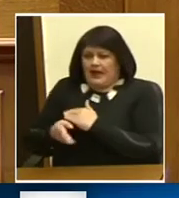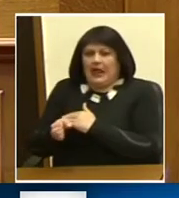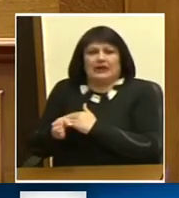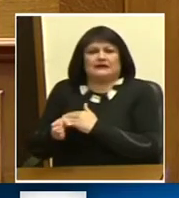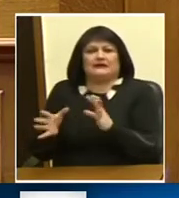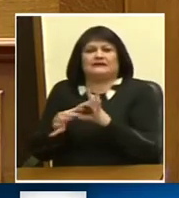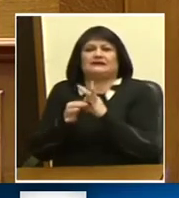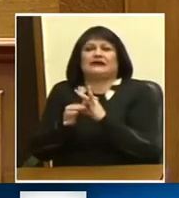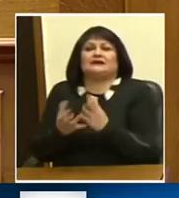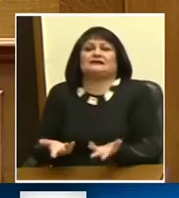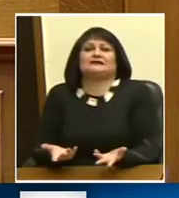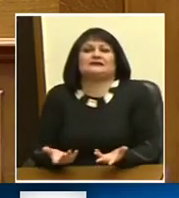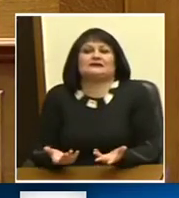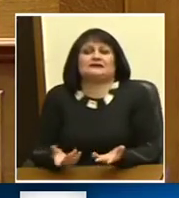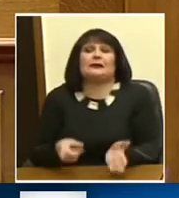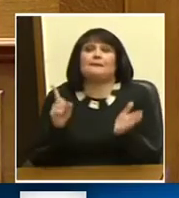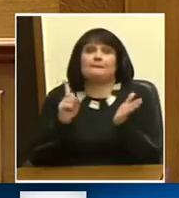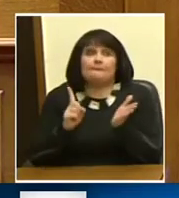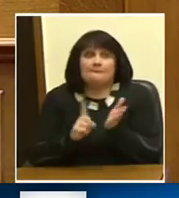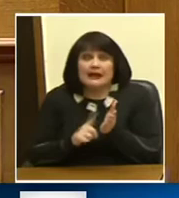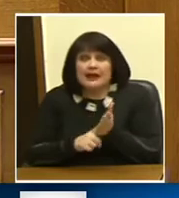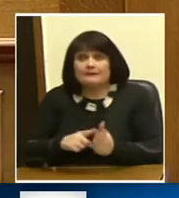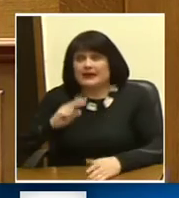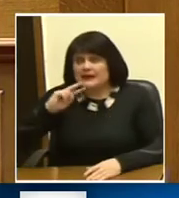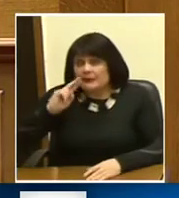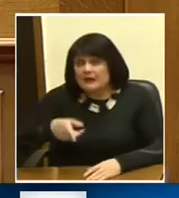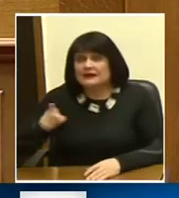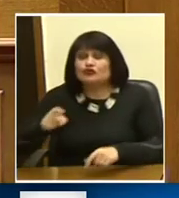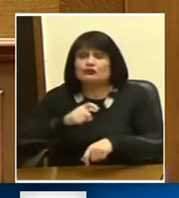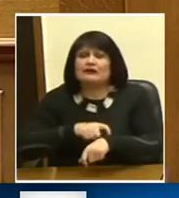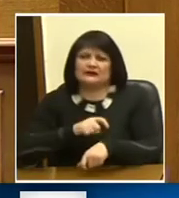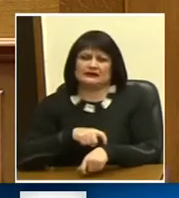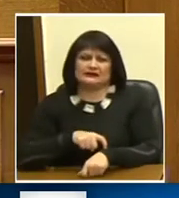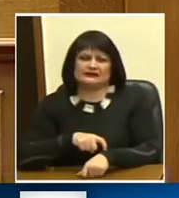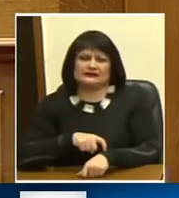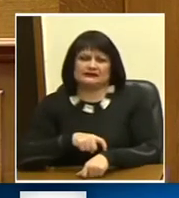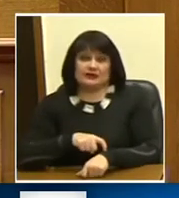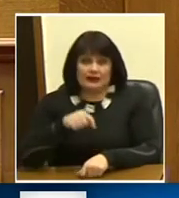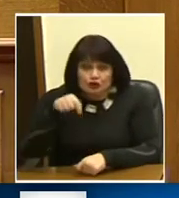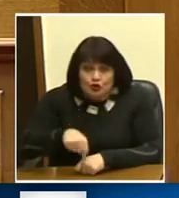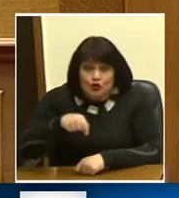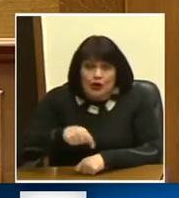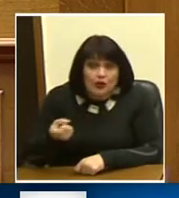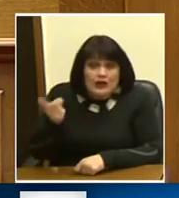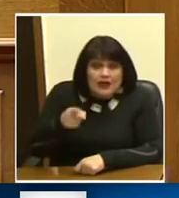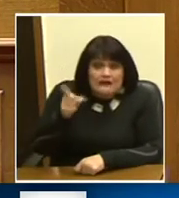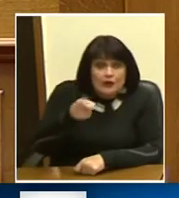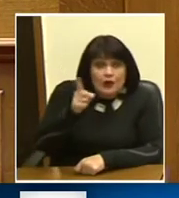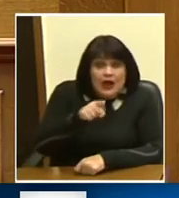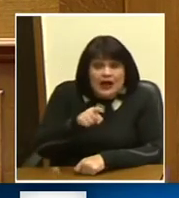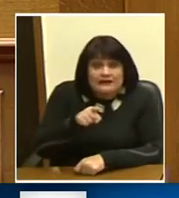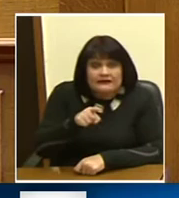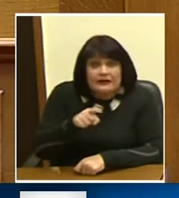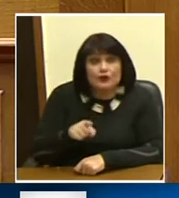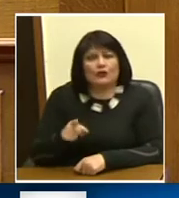πελατειακές σχέσεις. Πρέπει να απαντήσουμε τώρα σε αυτά, όχι αύριο. Όχι να αφήσουμε ως